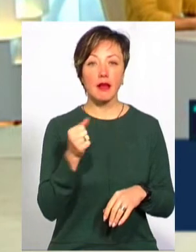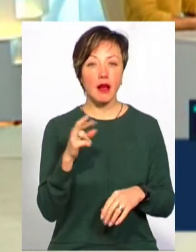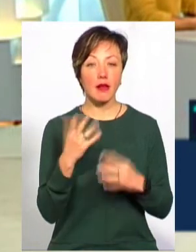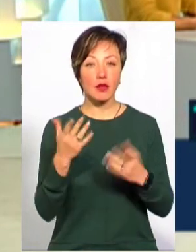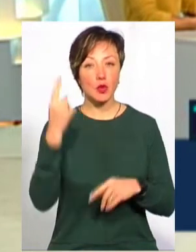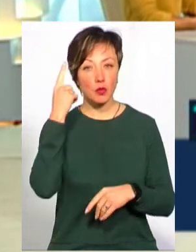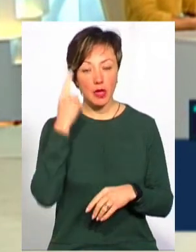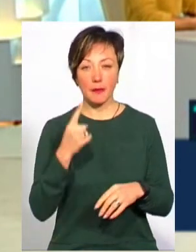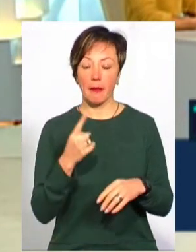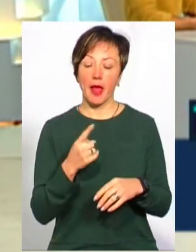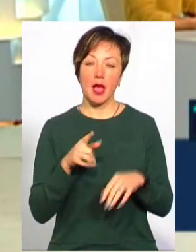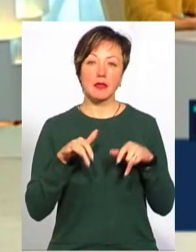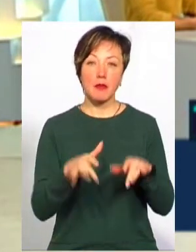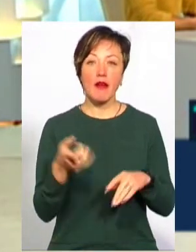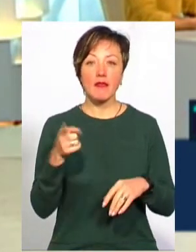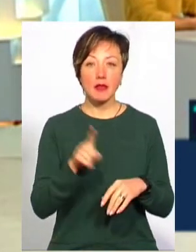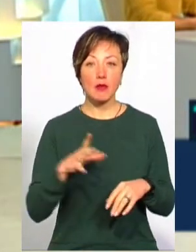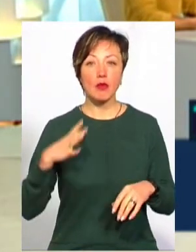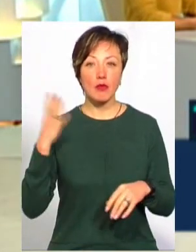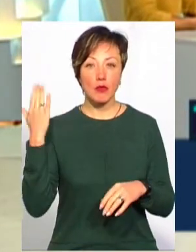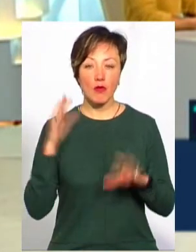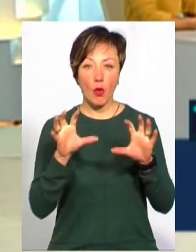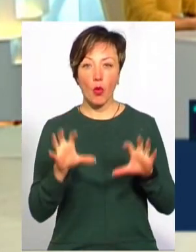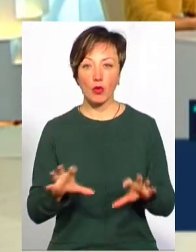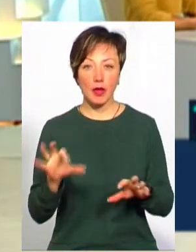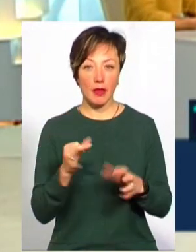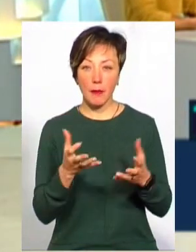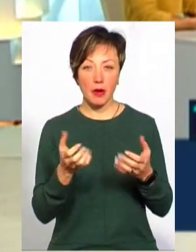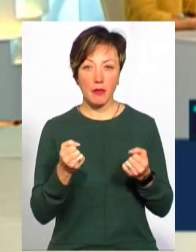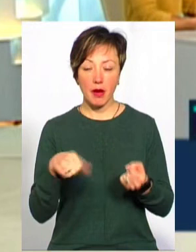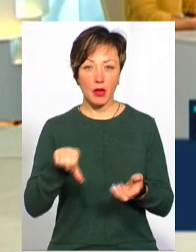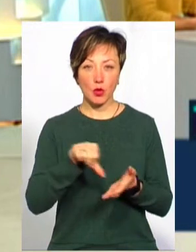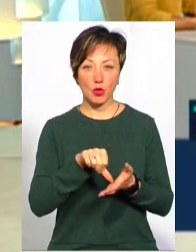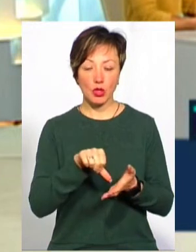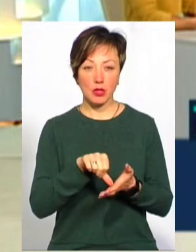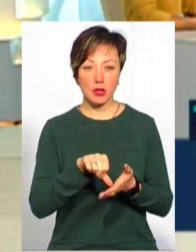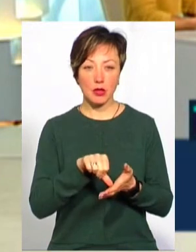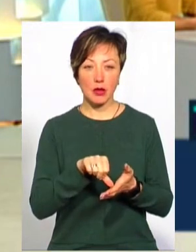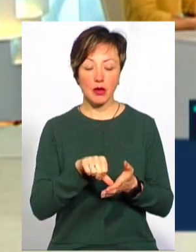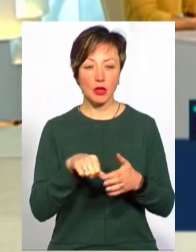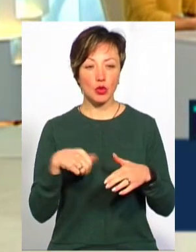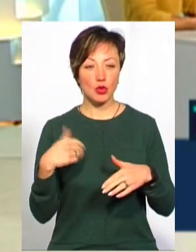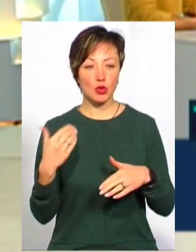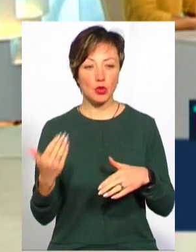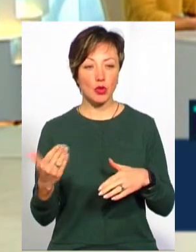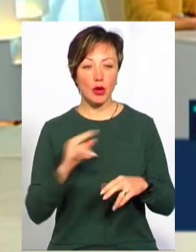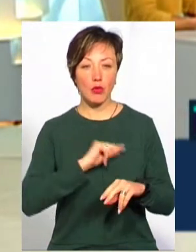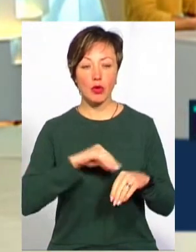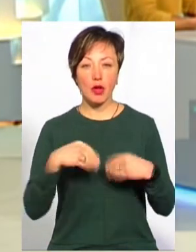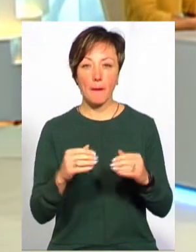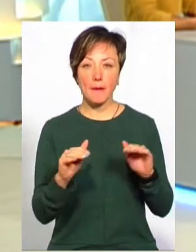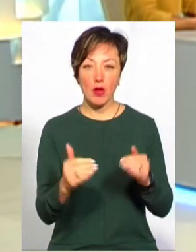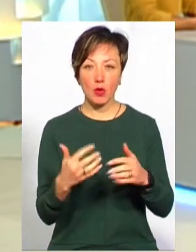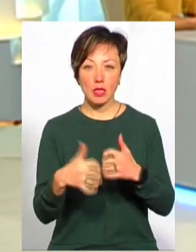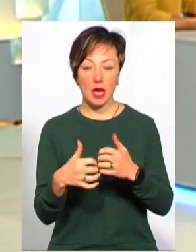що в напрацюваннях того кодексу, котрий був, абсолютно не приймала участь сторона роботодавців малого